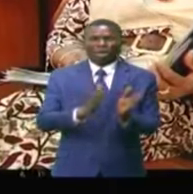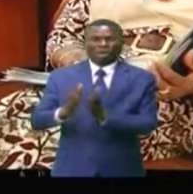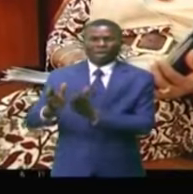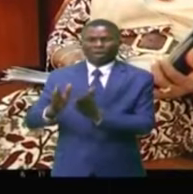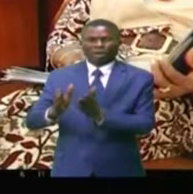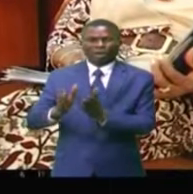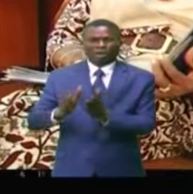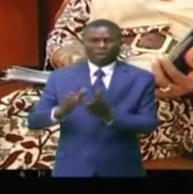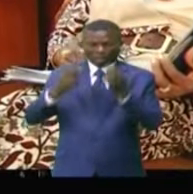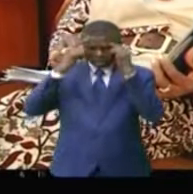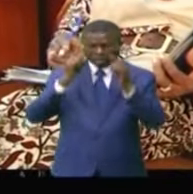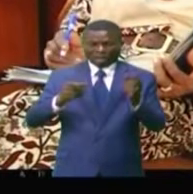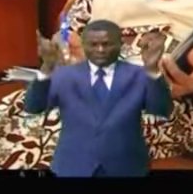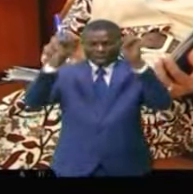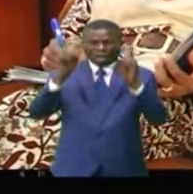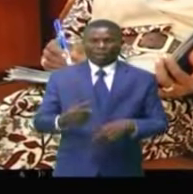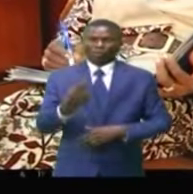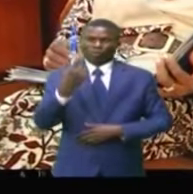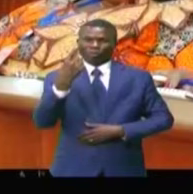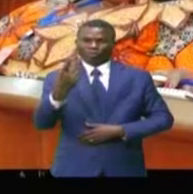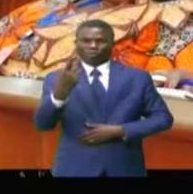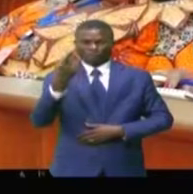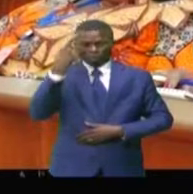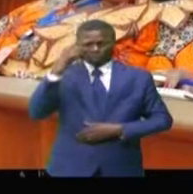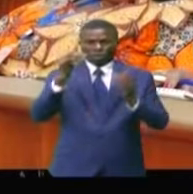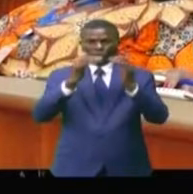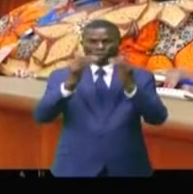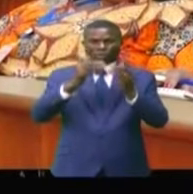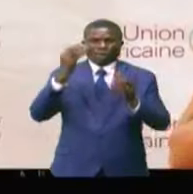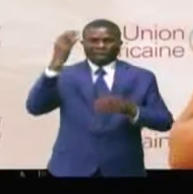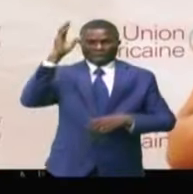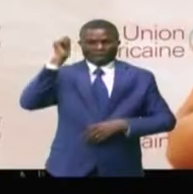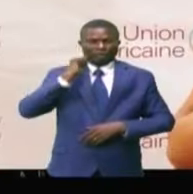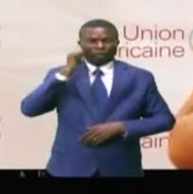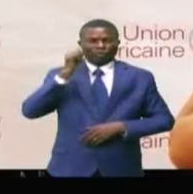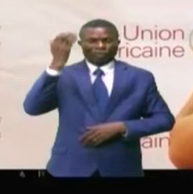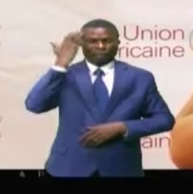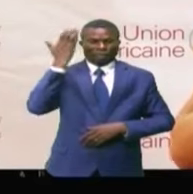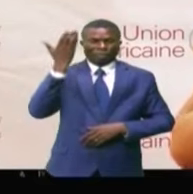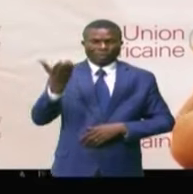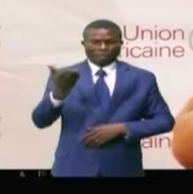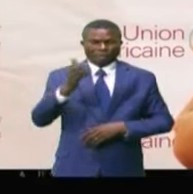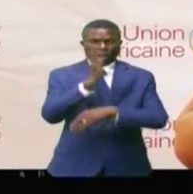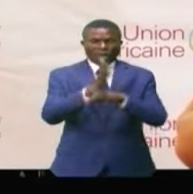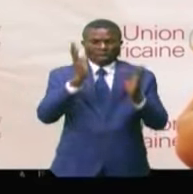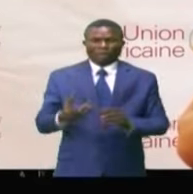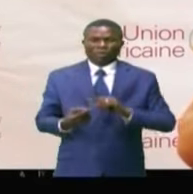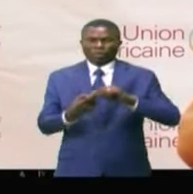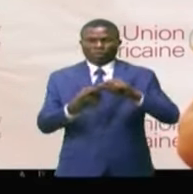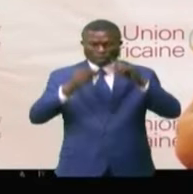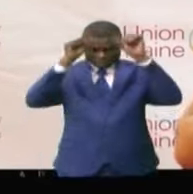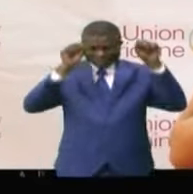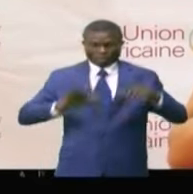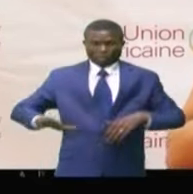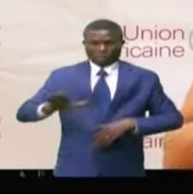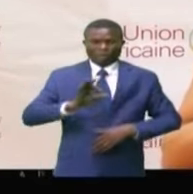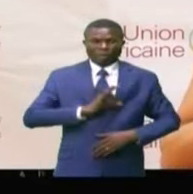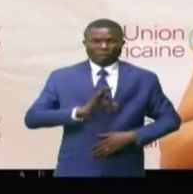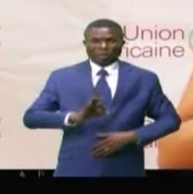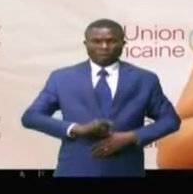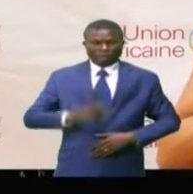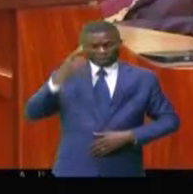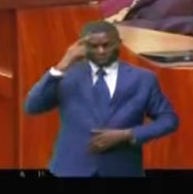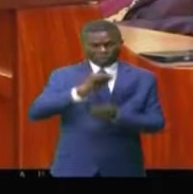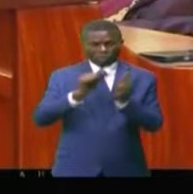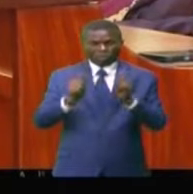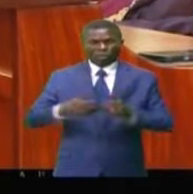d'une position africaine commune sur la masculinité positive. Pour la conseillère spéciale du chef de l'État en matière